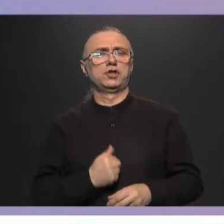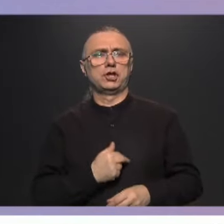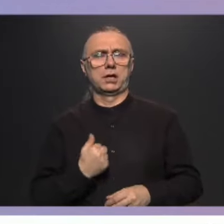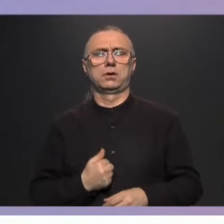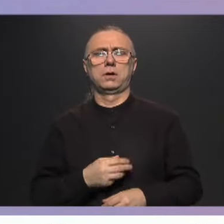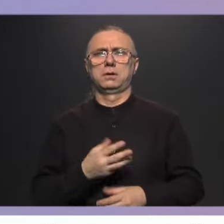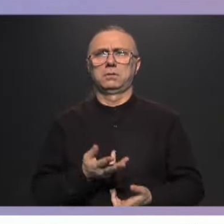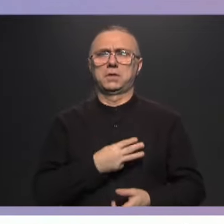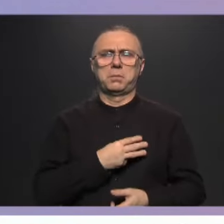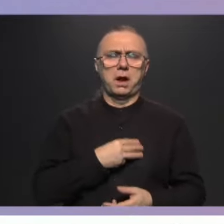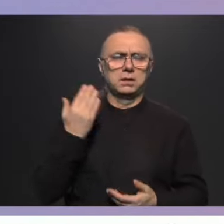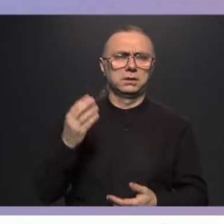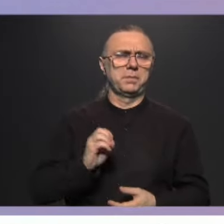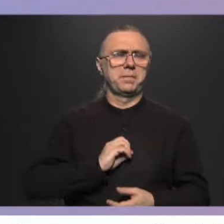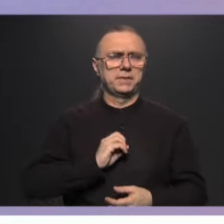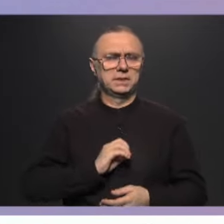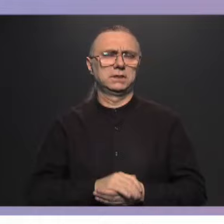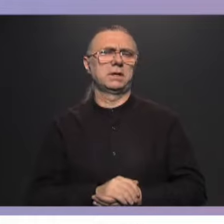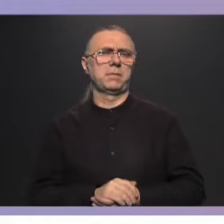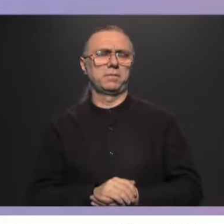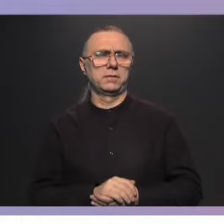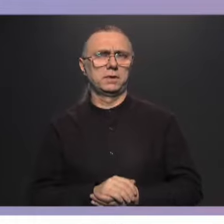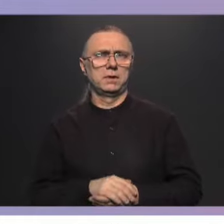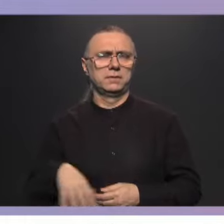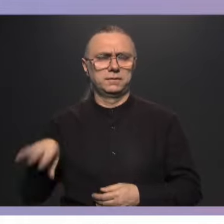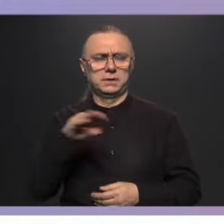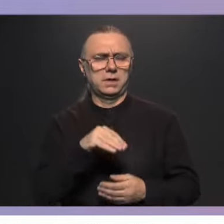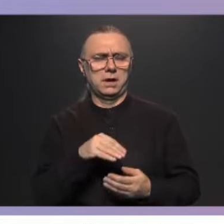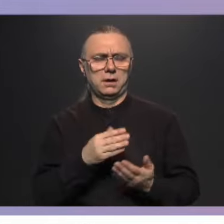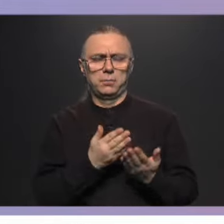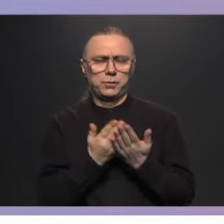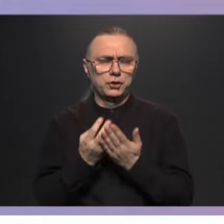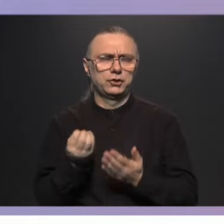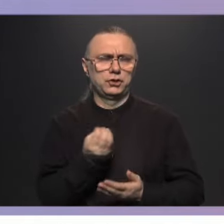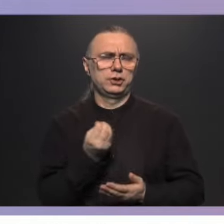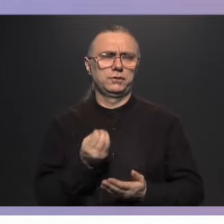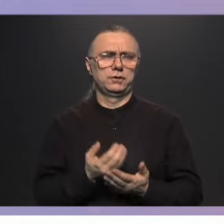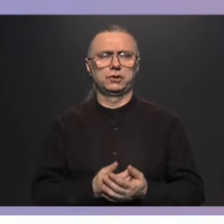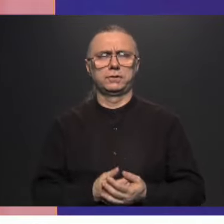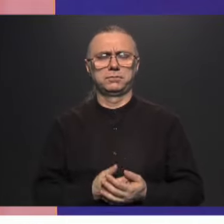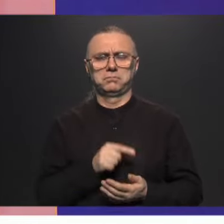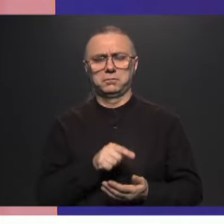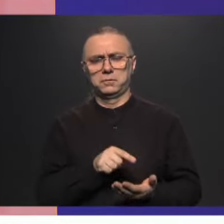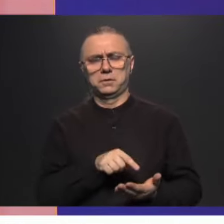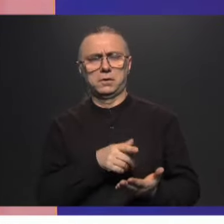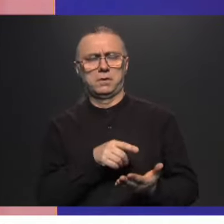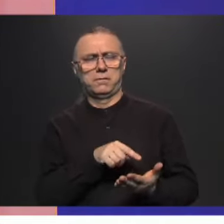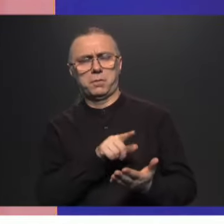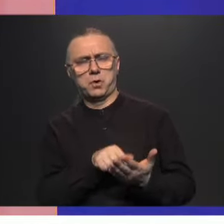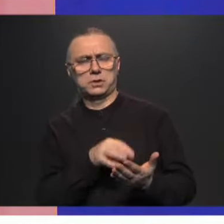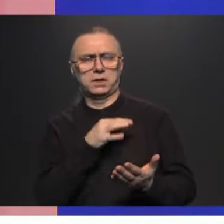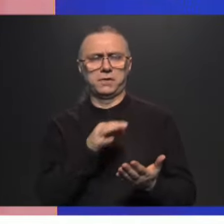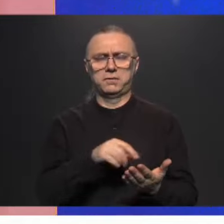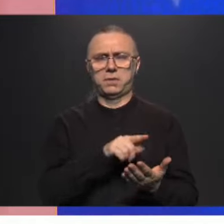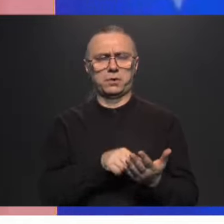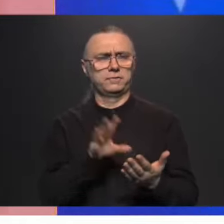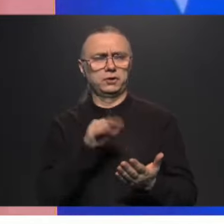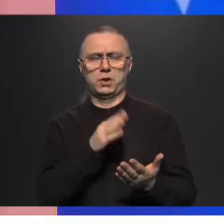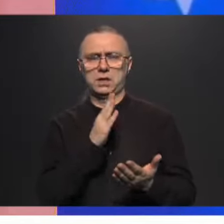его лично, они, я думаю, его труды тоже перечитывают. Труды-то простые. Ответы, вопросы. Все есть